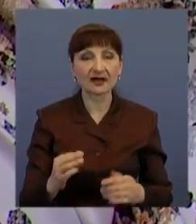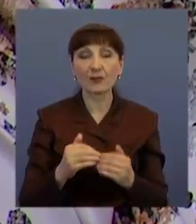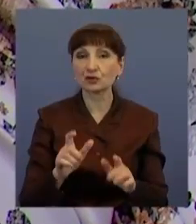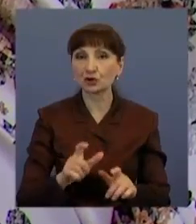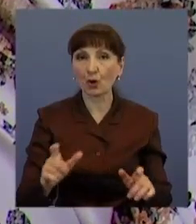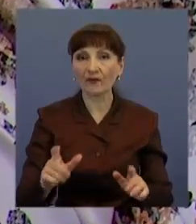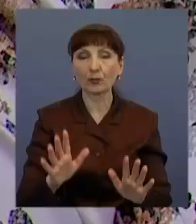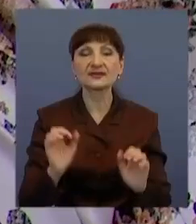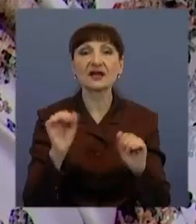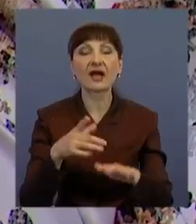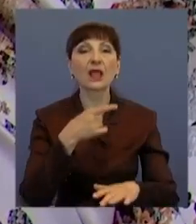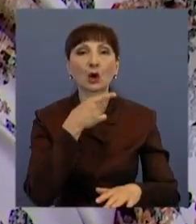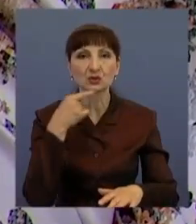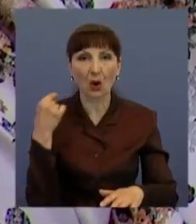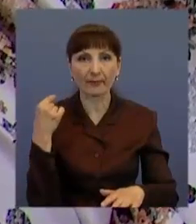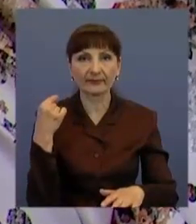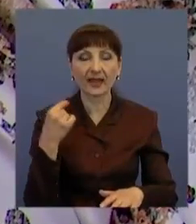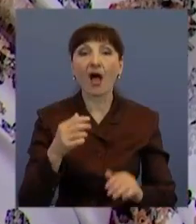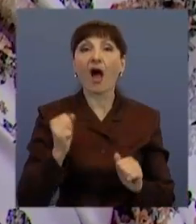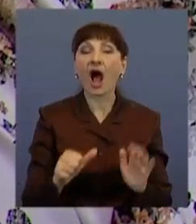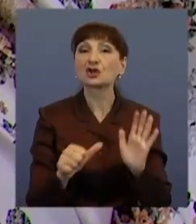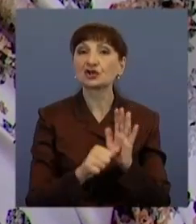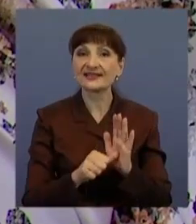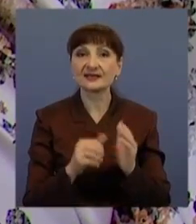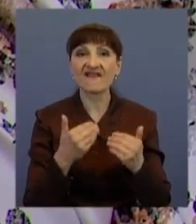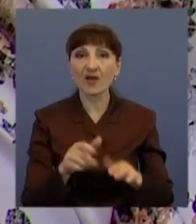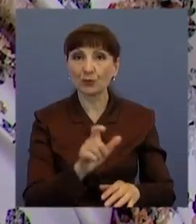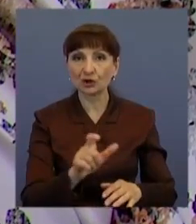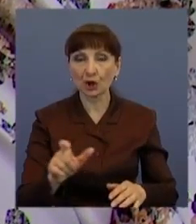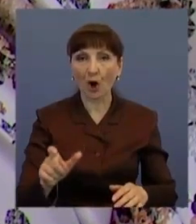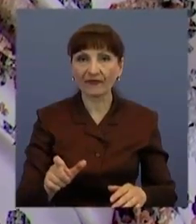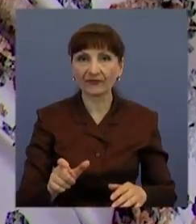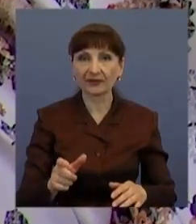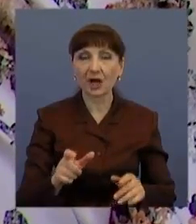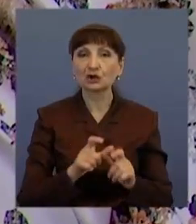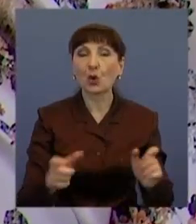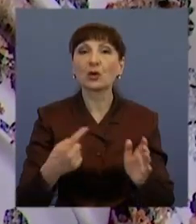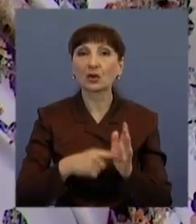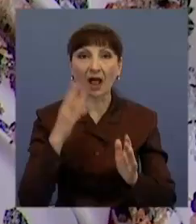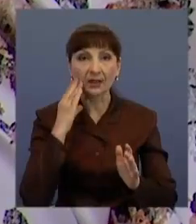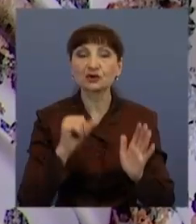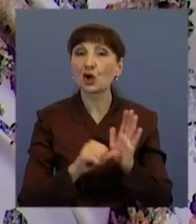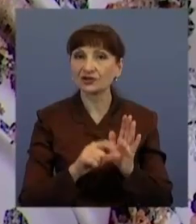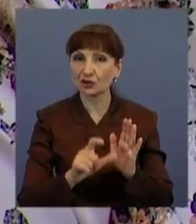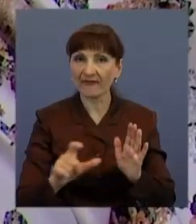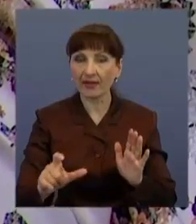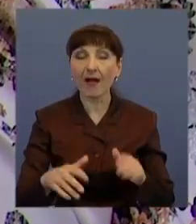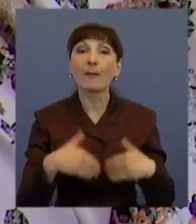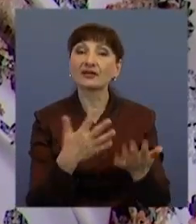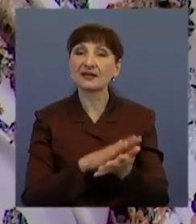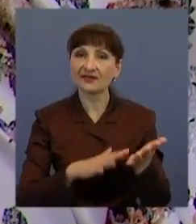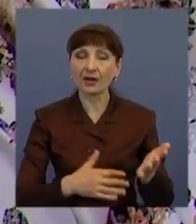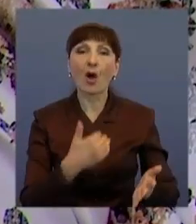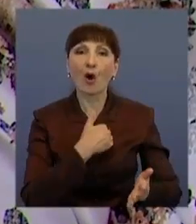выпускники Алматы будут сдавать на русском языке. А 6 выпускников школ города Алматы подали